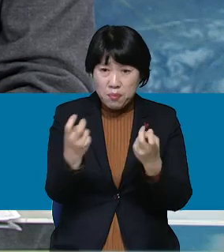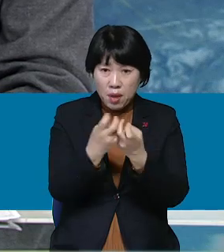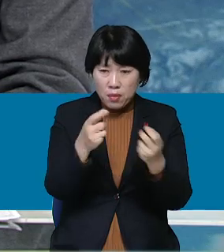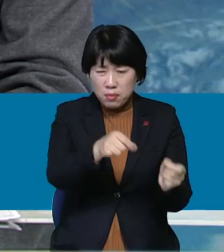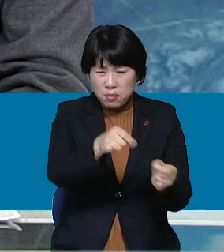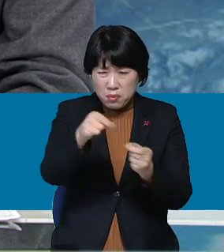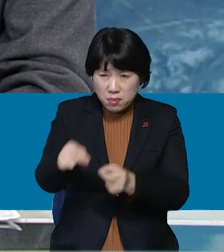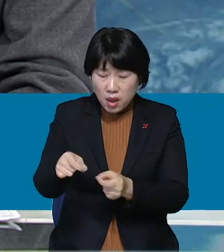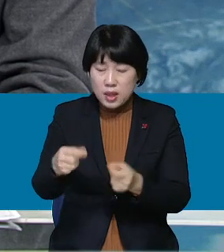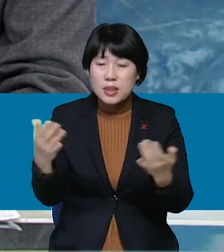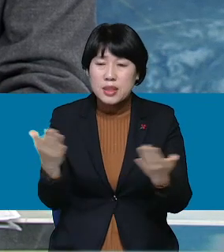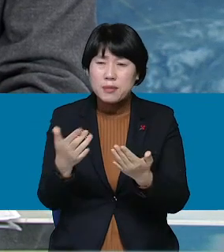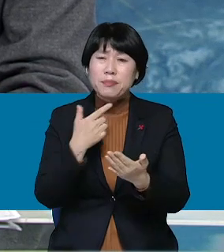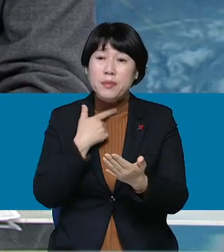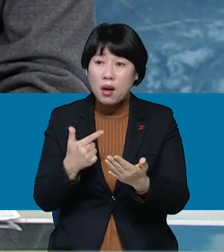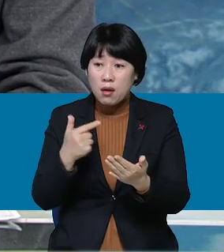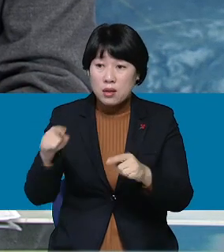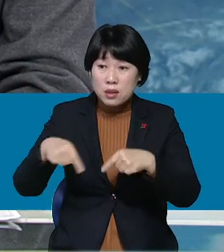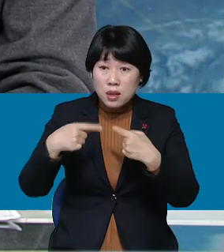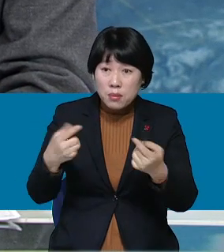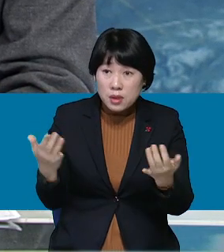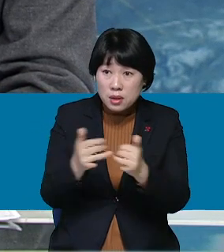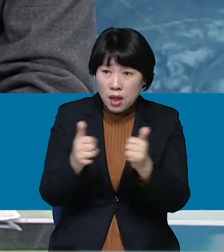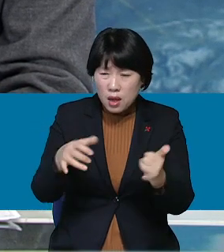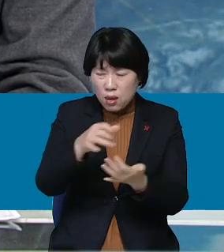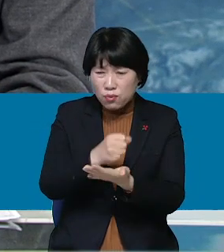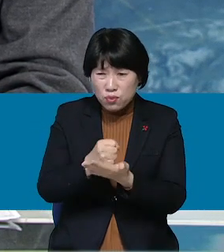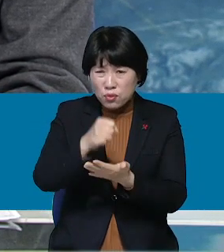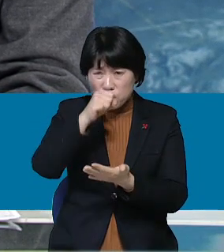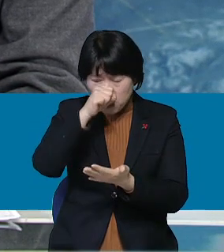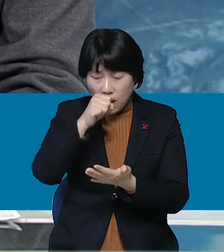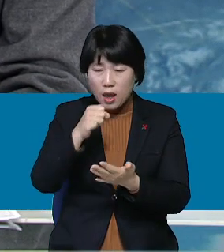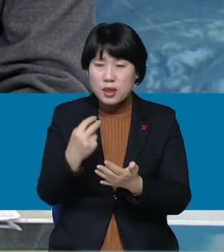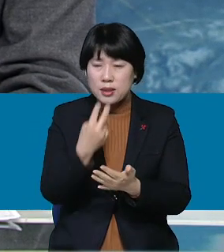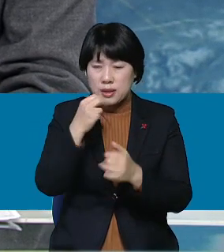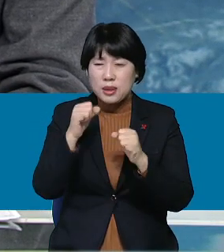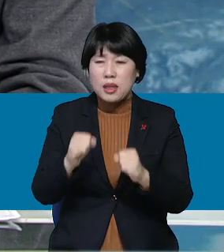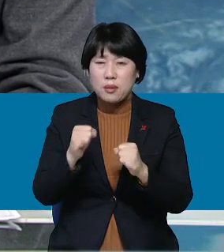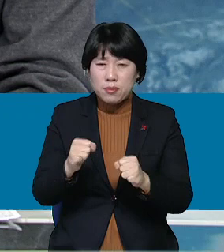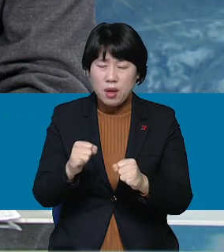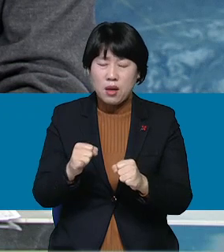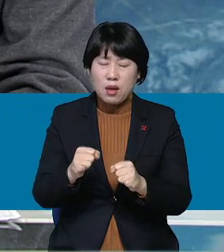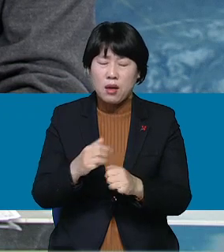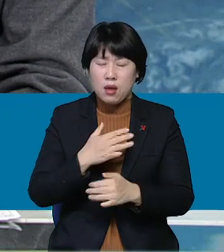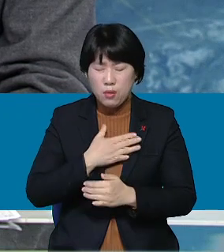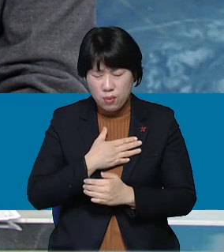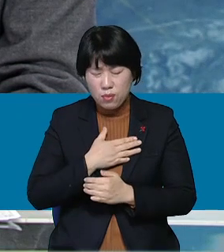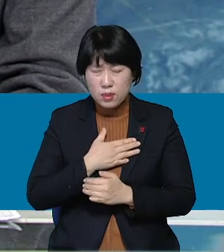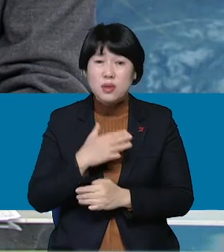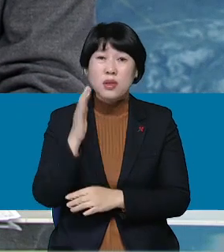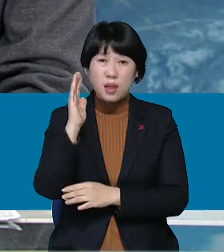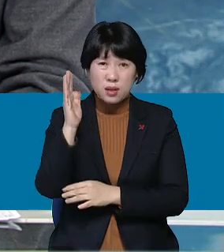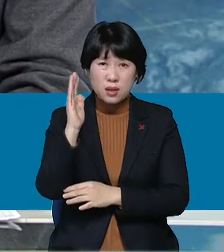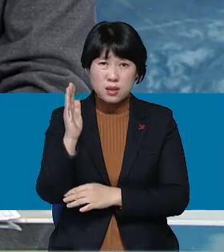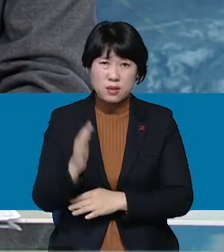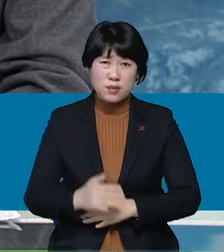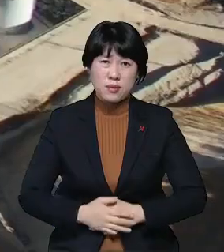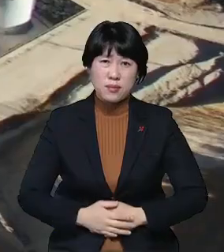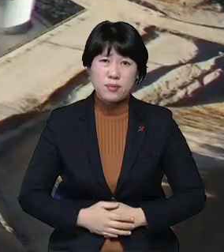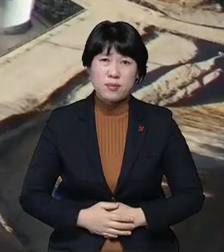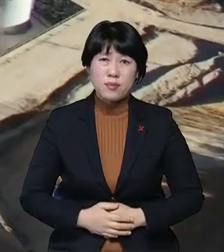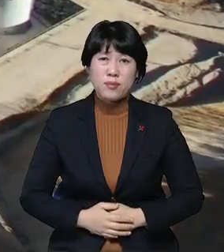걸로 확인됐는데 참여 노동자들은 운이 좋아 살았다며 가슴을 쓸어내리고 있습니다. 박승현 기자의 단독 보도입니다.